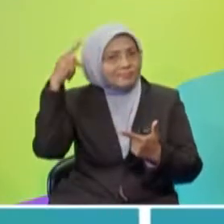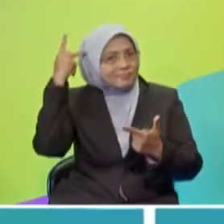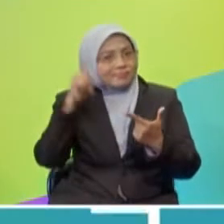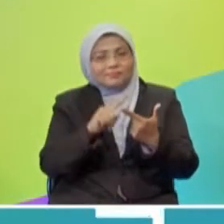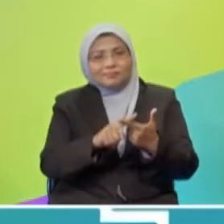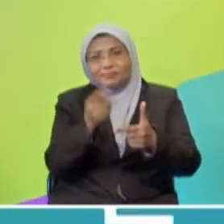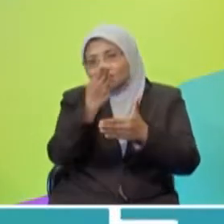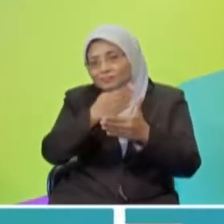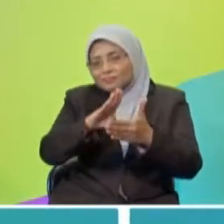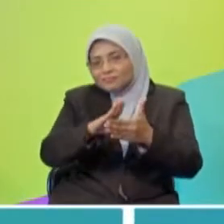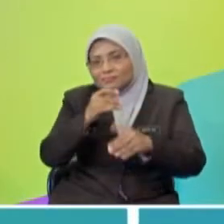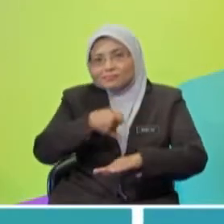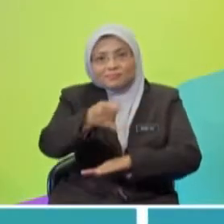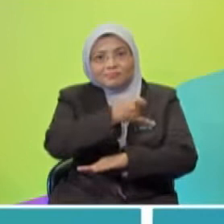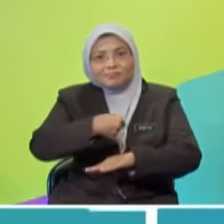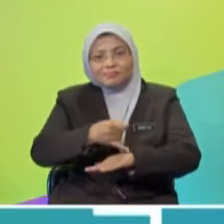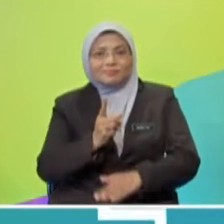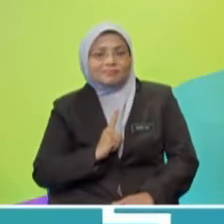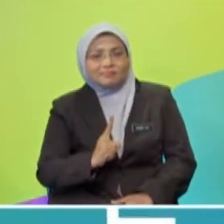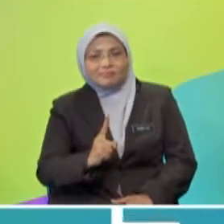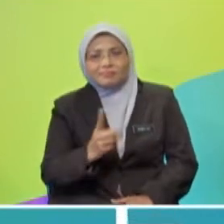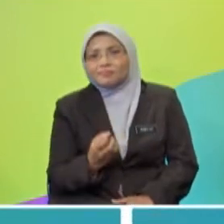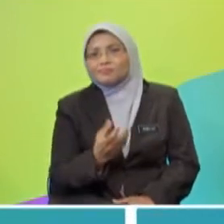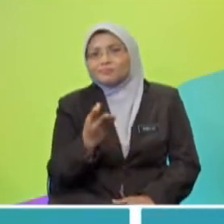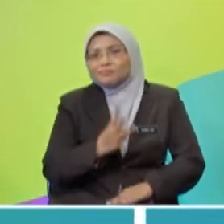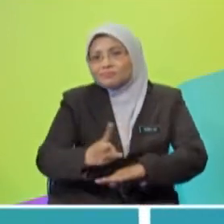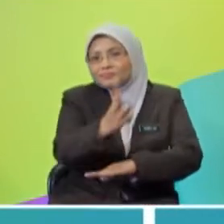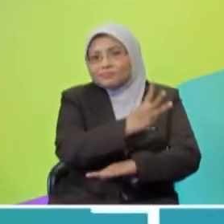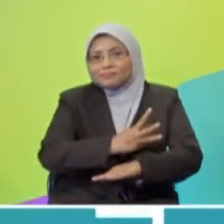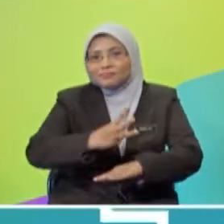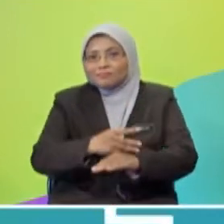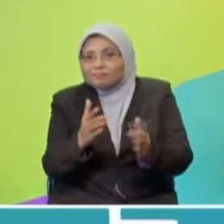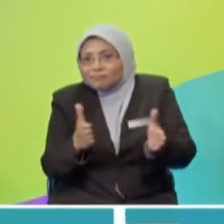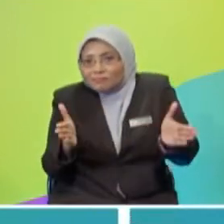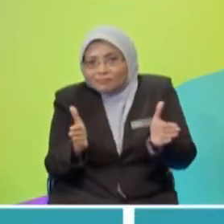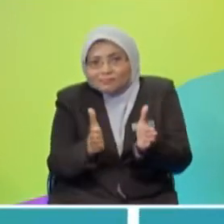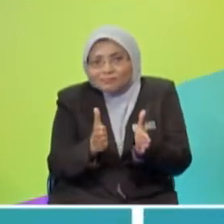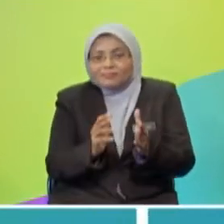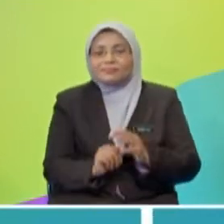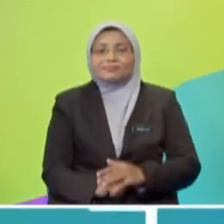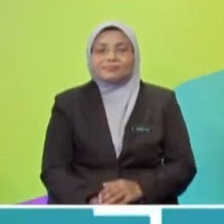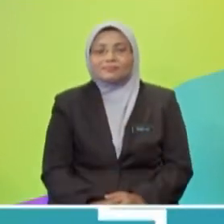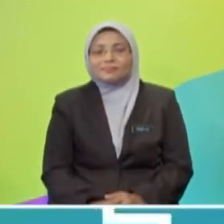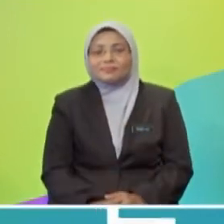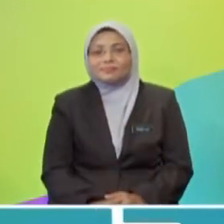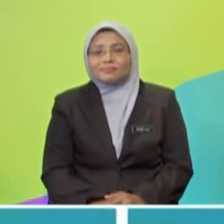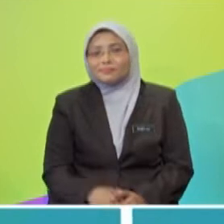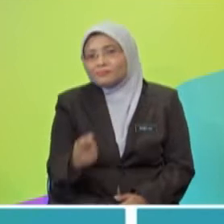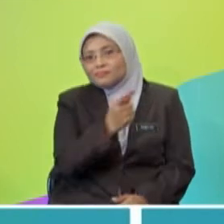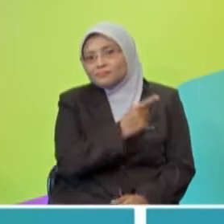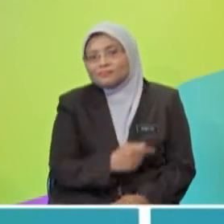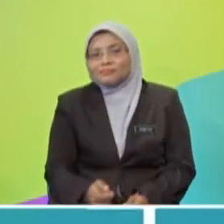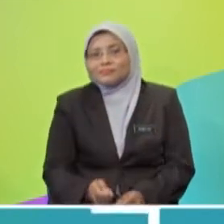membahagikan jahat Islam kepada beberapa wilayah yang lebih kecil dan wilayah-wilayah yang kecil ini di takbir